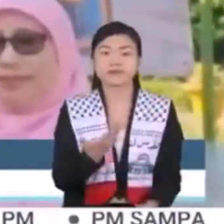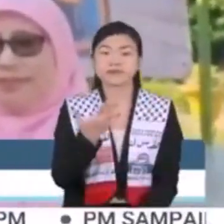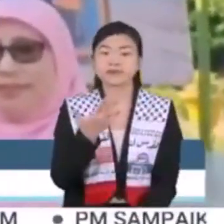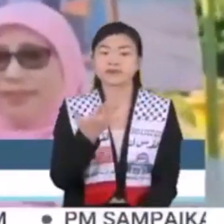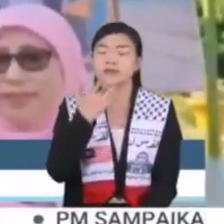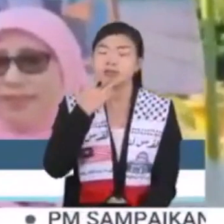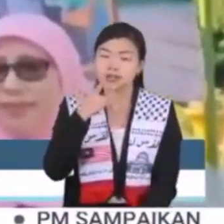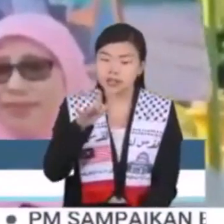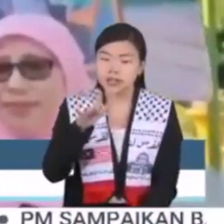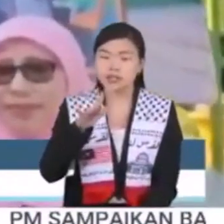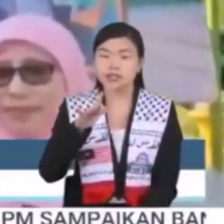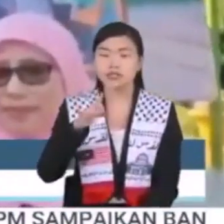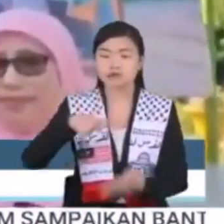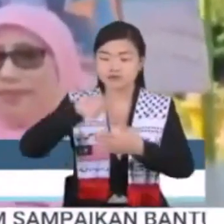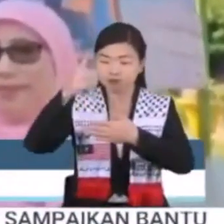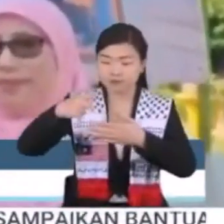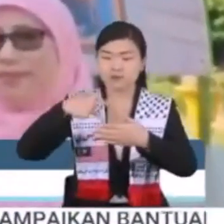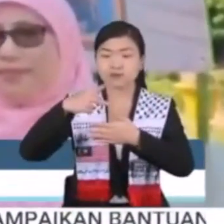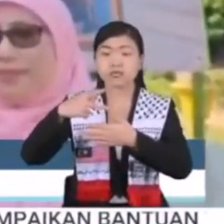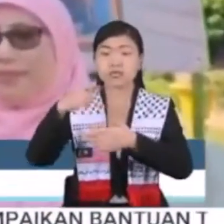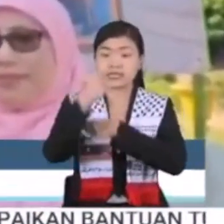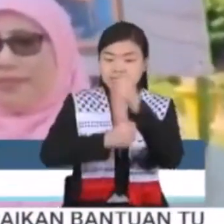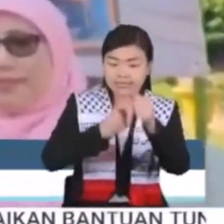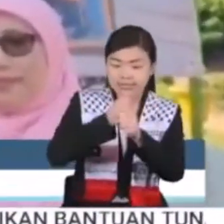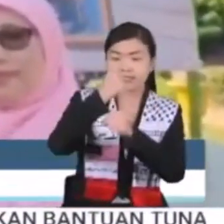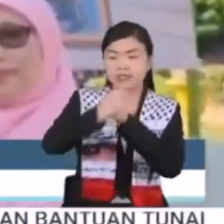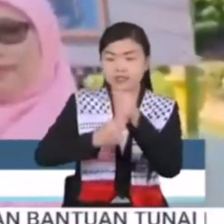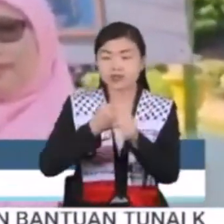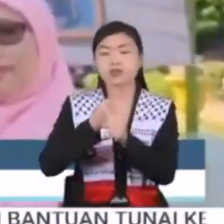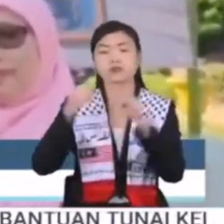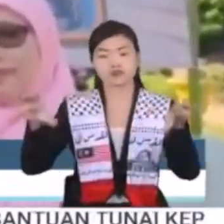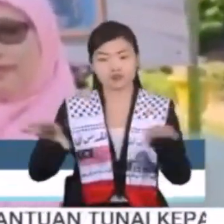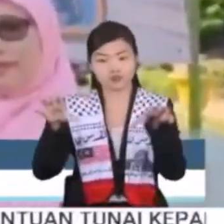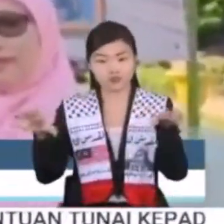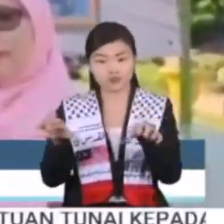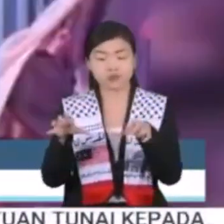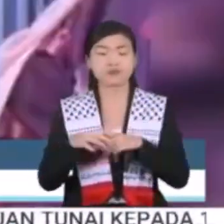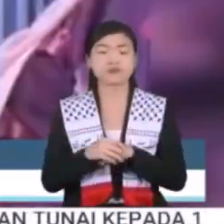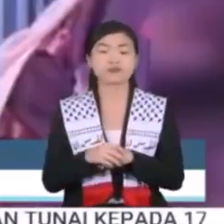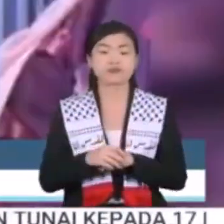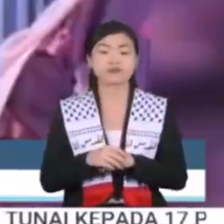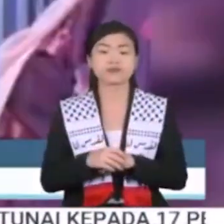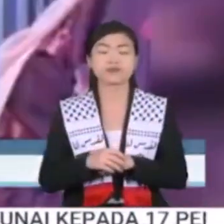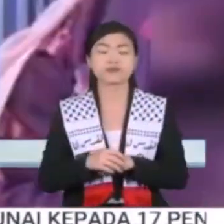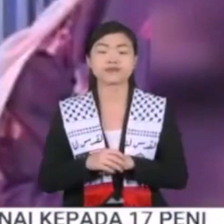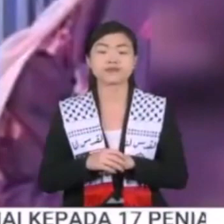program ini memang program rutin tahunan Sekolah Menengah Cik Tom Sungai Petani kita.